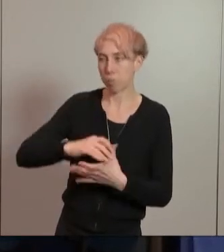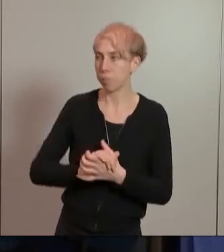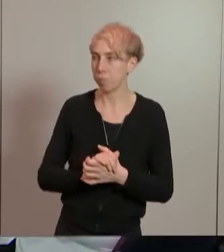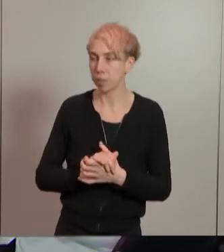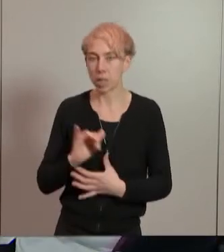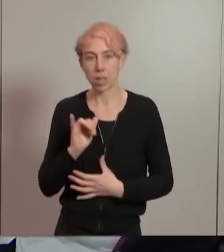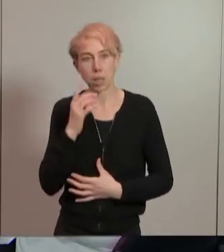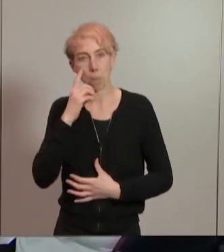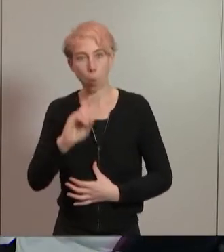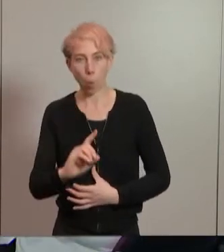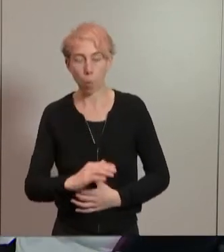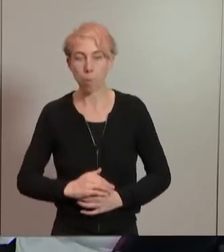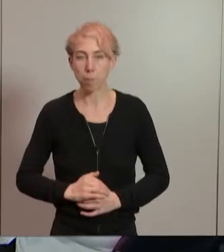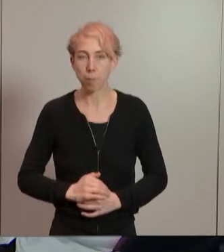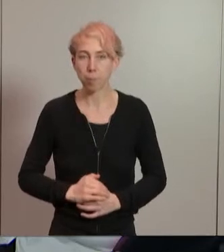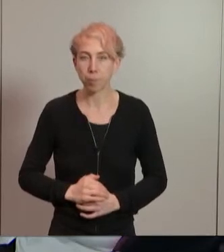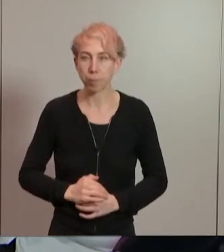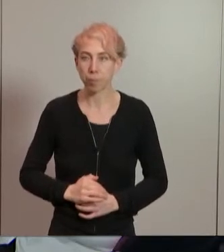pour ?